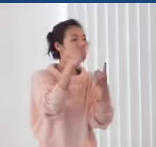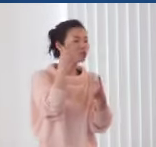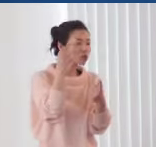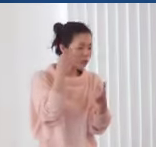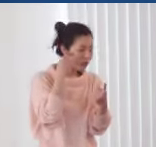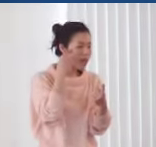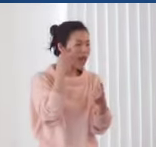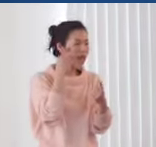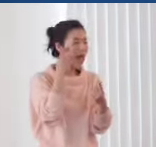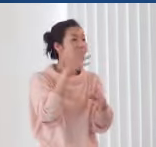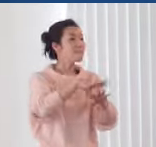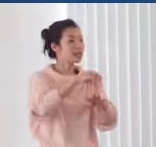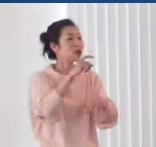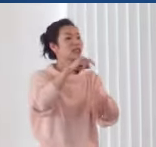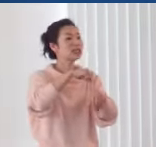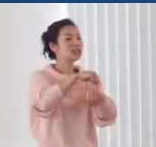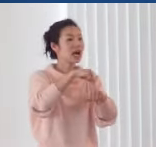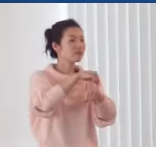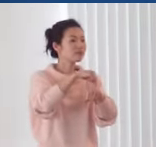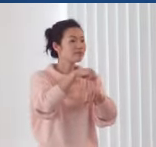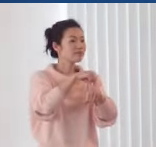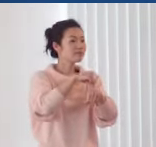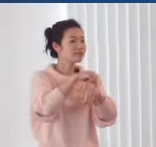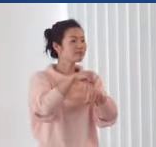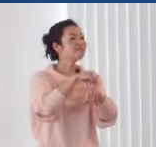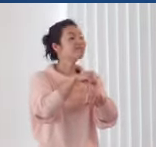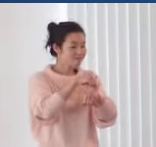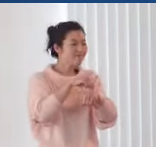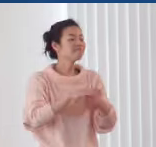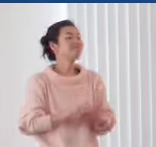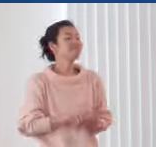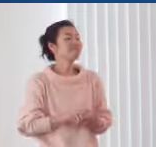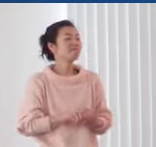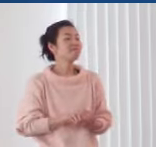あ、時間ですね。まあ、英語でいうとこのタイムでありますけれども、